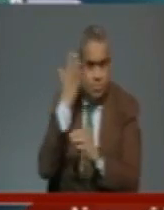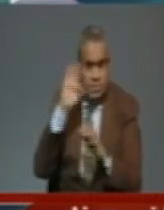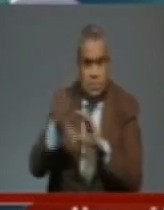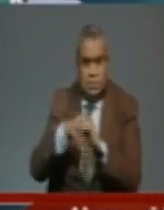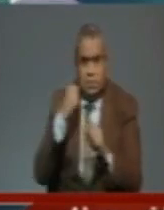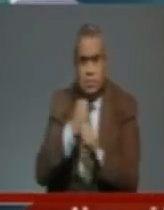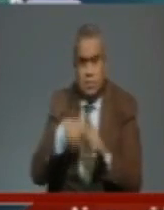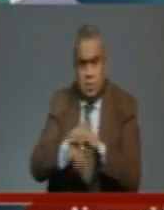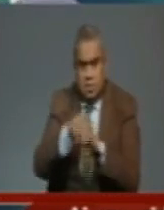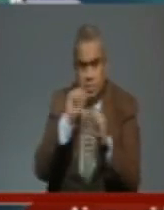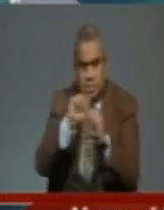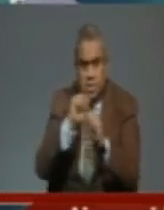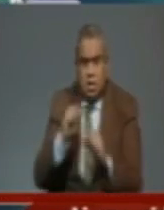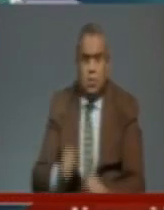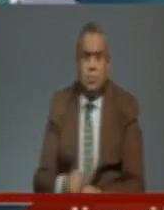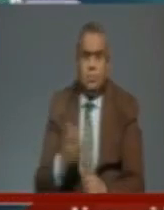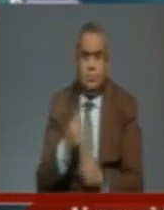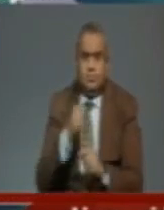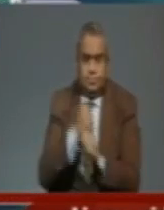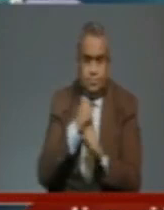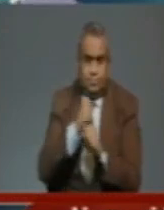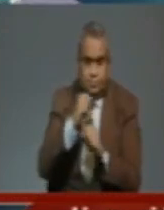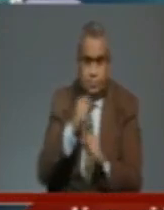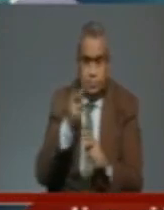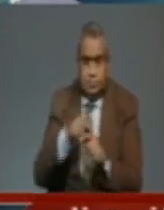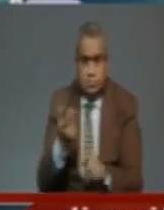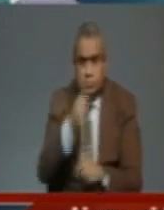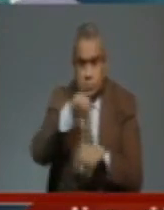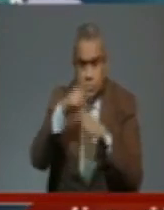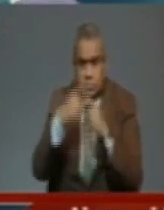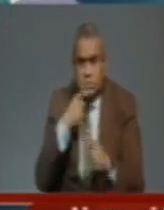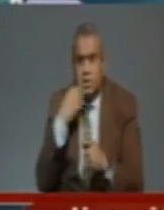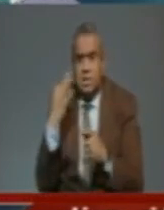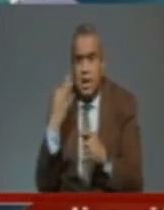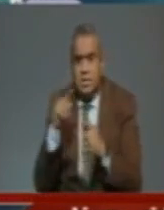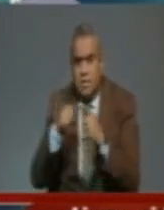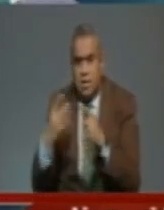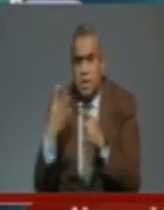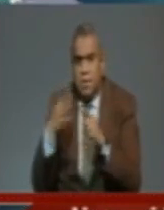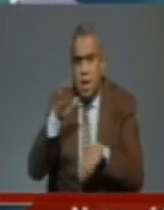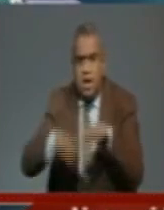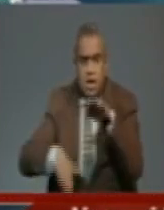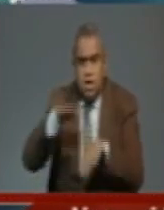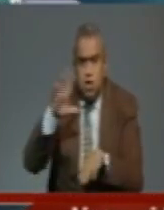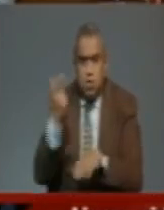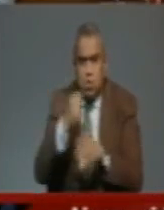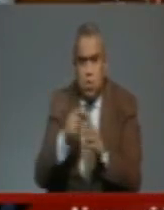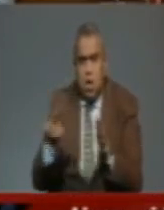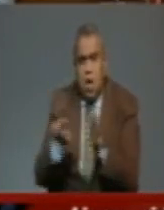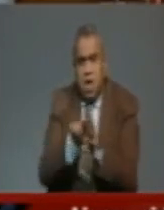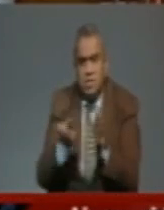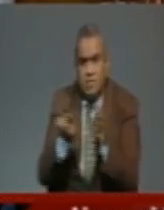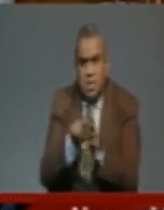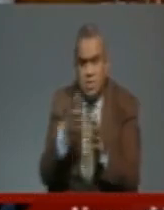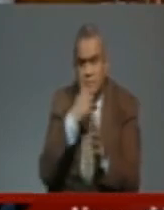عشان نشكل جسم المحطة. المحطة يا فندم هيبقى فيها 3.4 كيلو متر طول أرصفة بأعماق 17 متر،